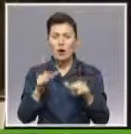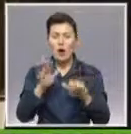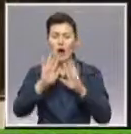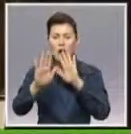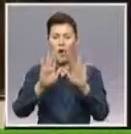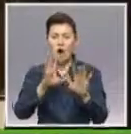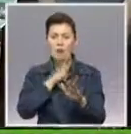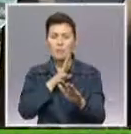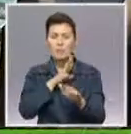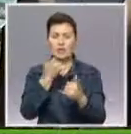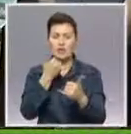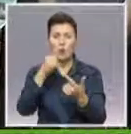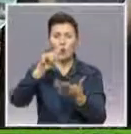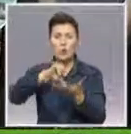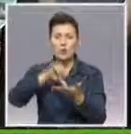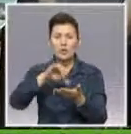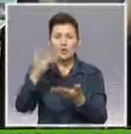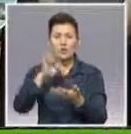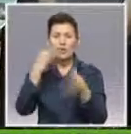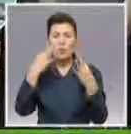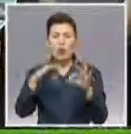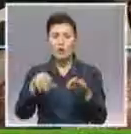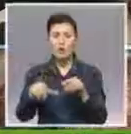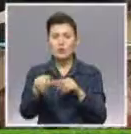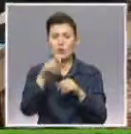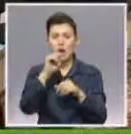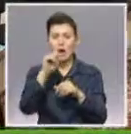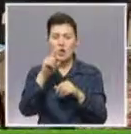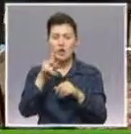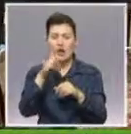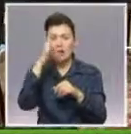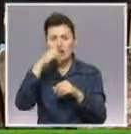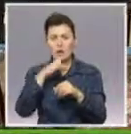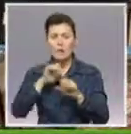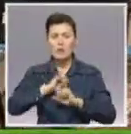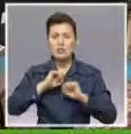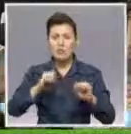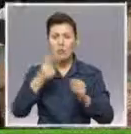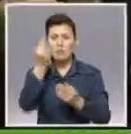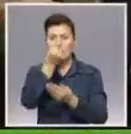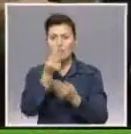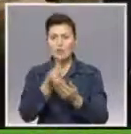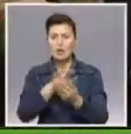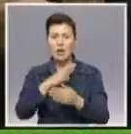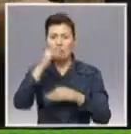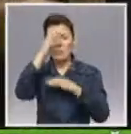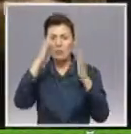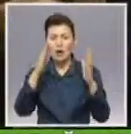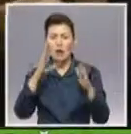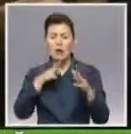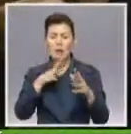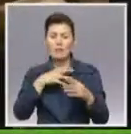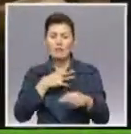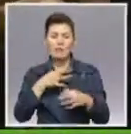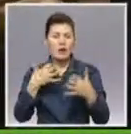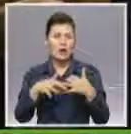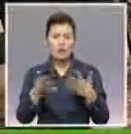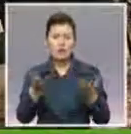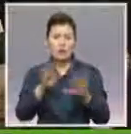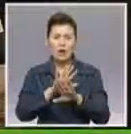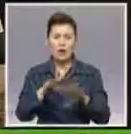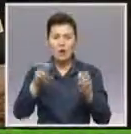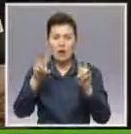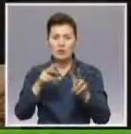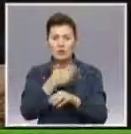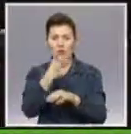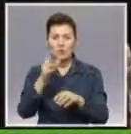ұлт азаттық қозғалысқа қатысқан, тәуелсіздік жолында хан төккен қазақ батырларының портреттері келушілерді бейжай қалдырмады. Мамандардың